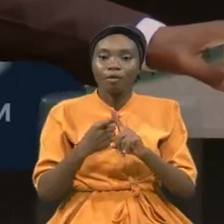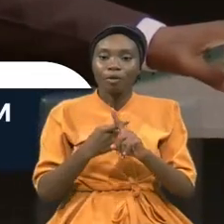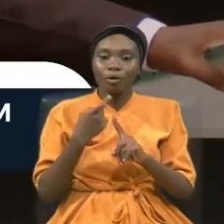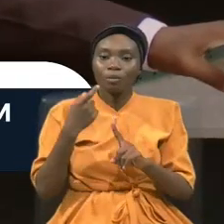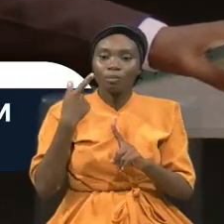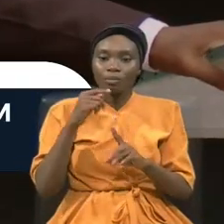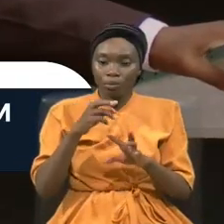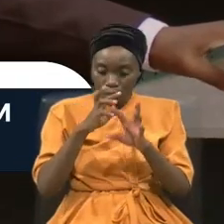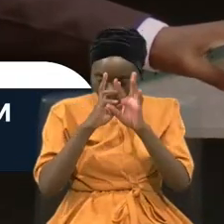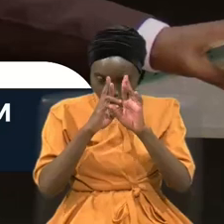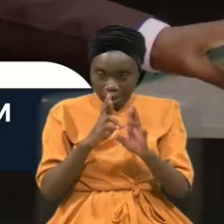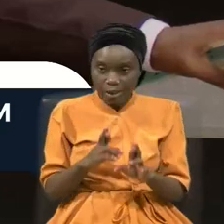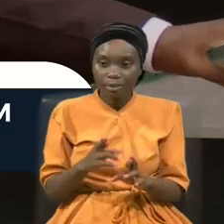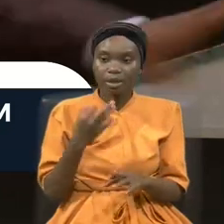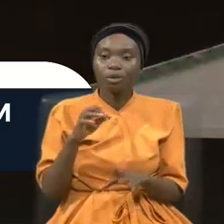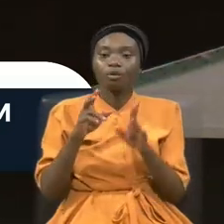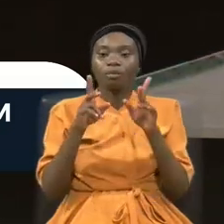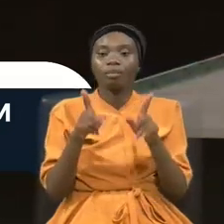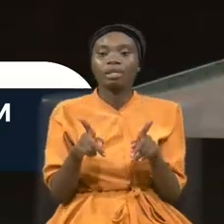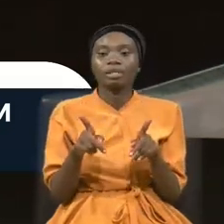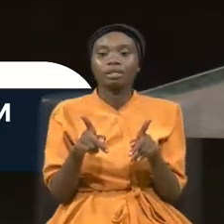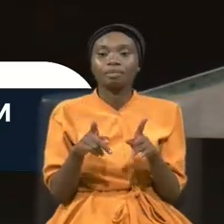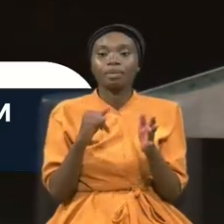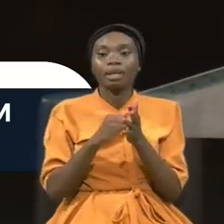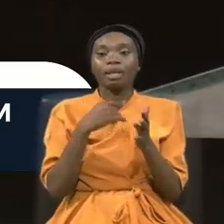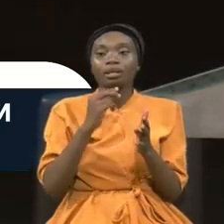toute acception de personne.